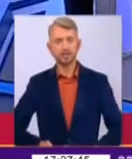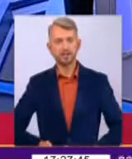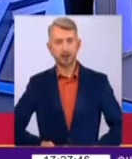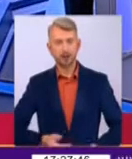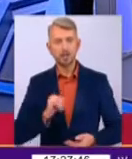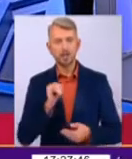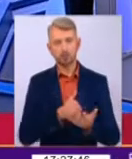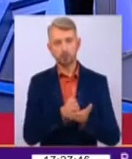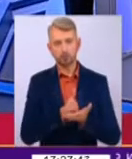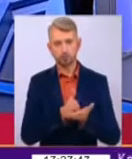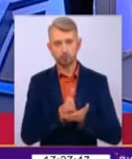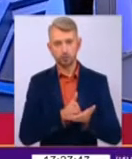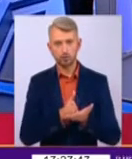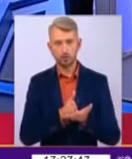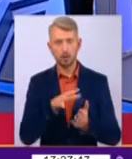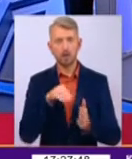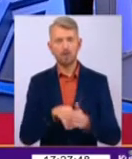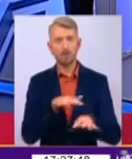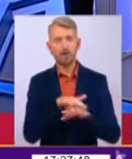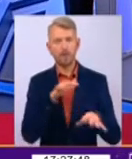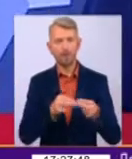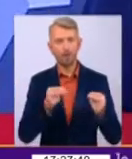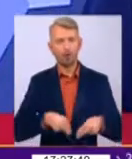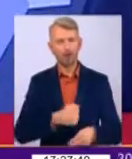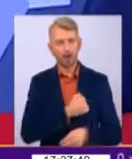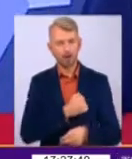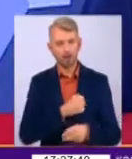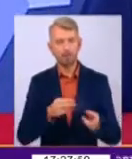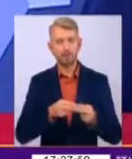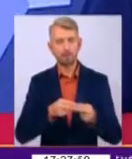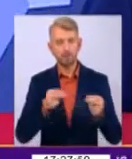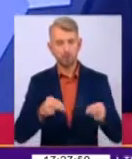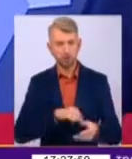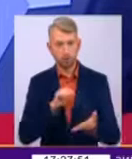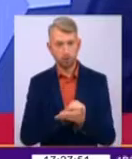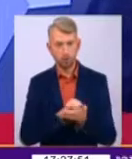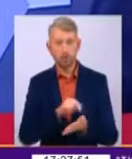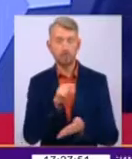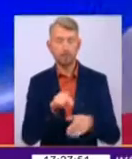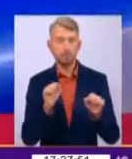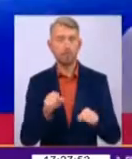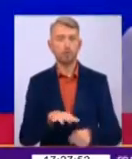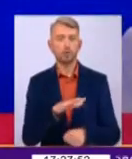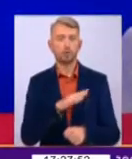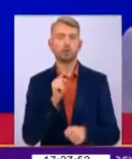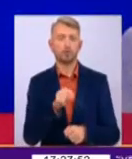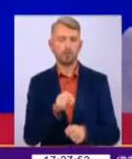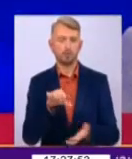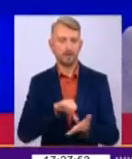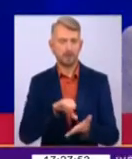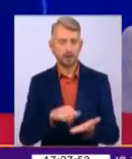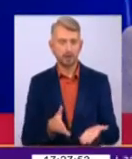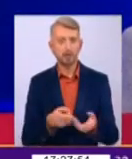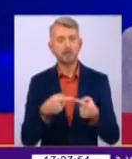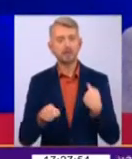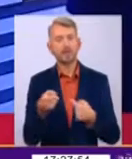і службу в лавах контрактників, підпише відповідні документи, то він може бути там задіяний.